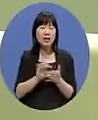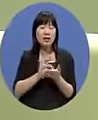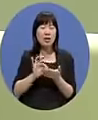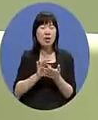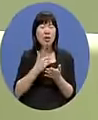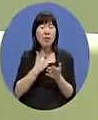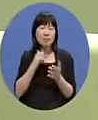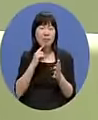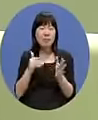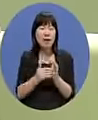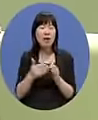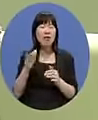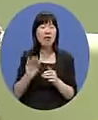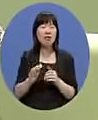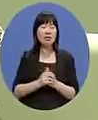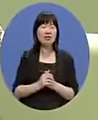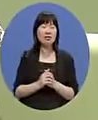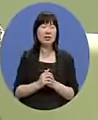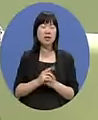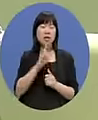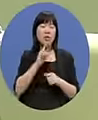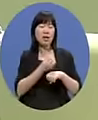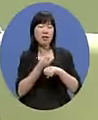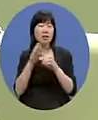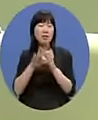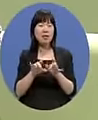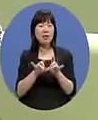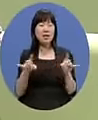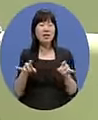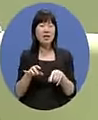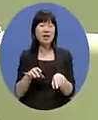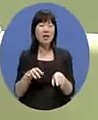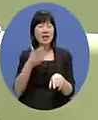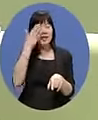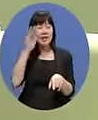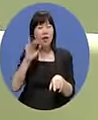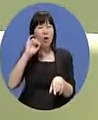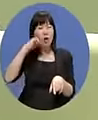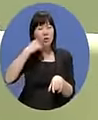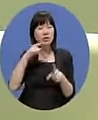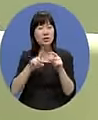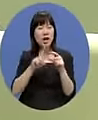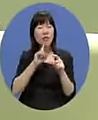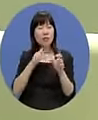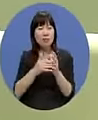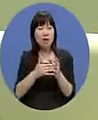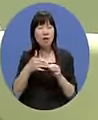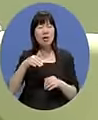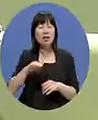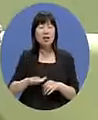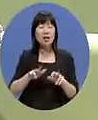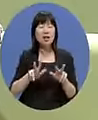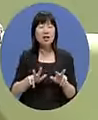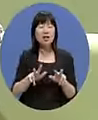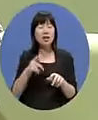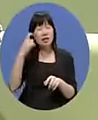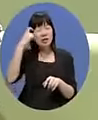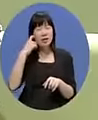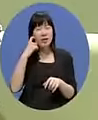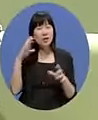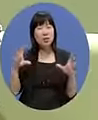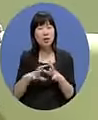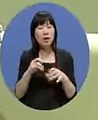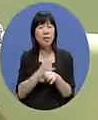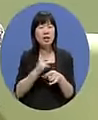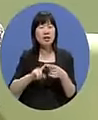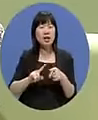사용을 했었어요. 그런데 말씀을 드릴 때마다 참 이게 참 낯설고 어려운 단어이긴 해요. 그러니까 이 치료, 이 감각 통합이라고